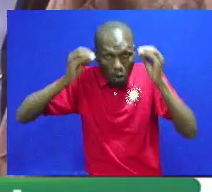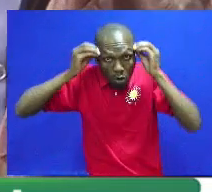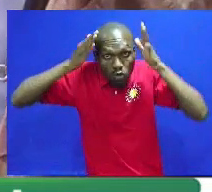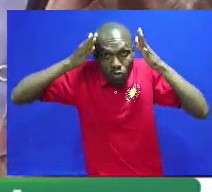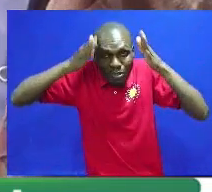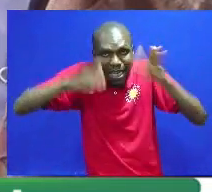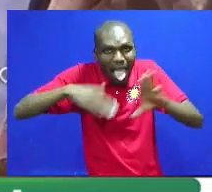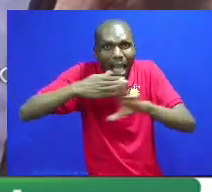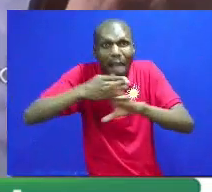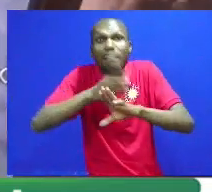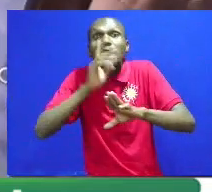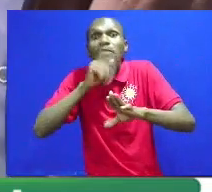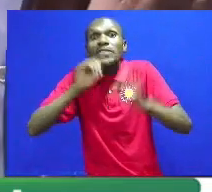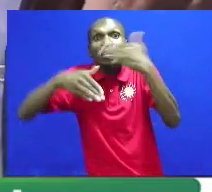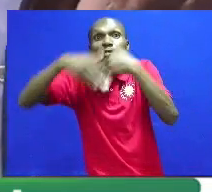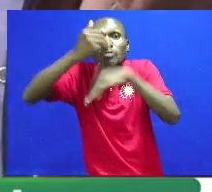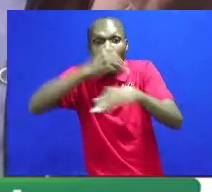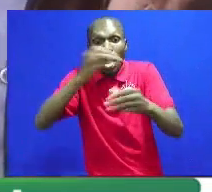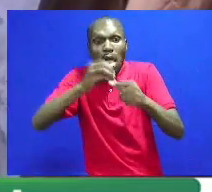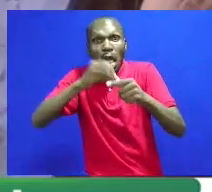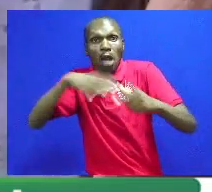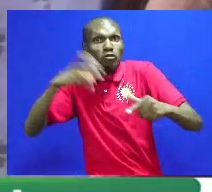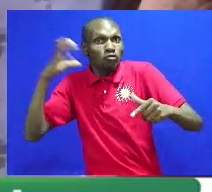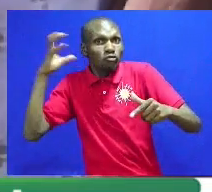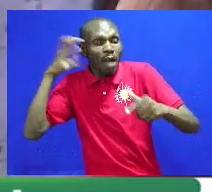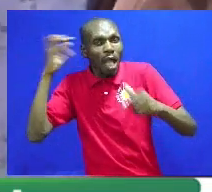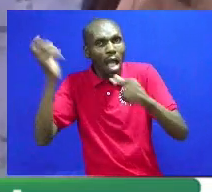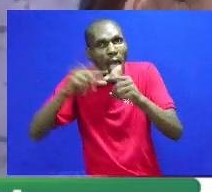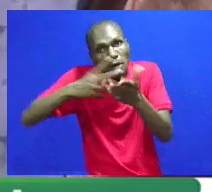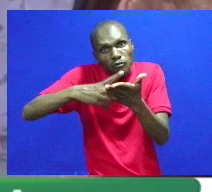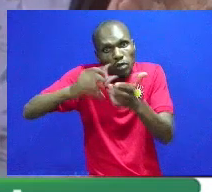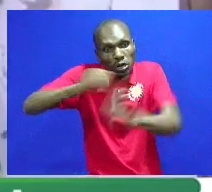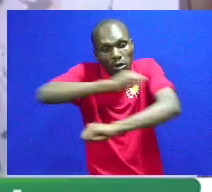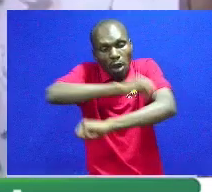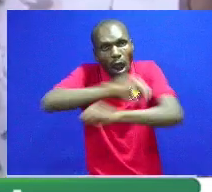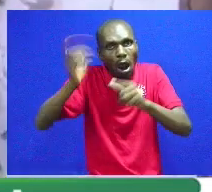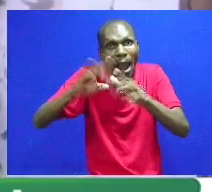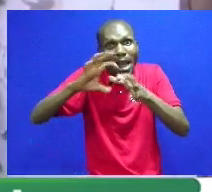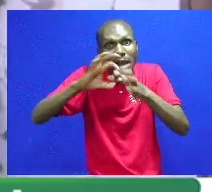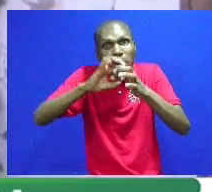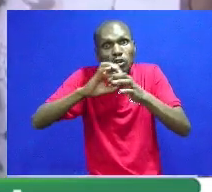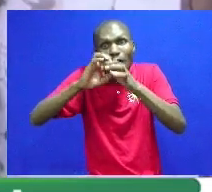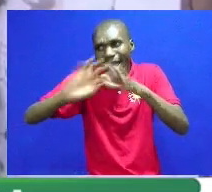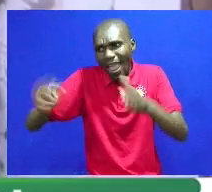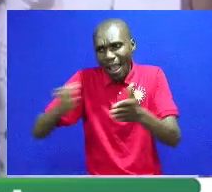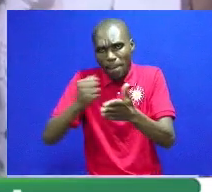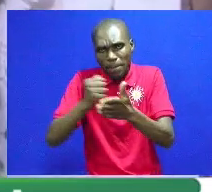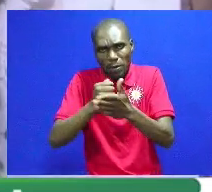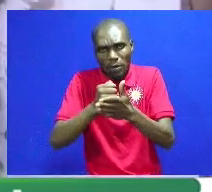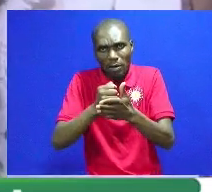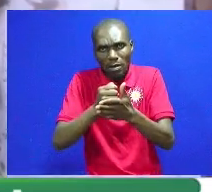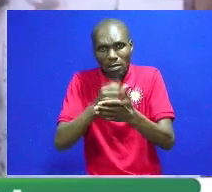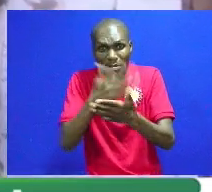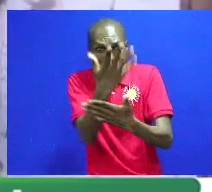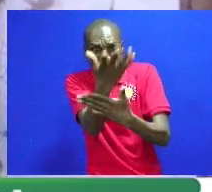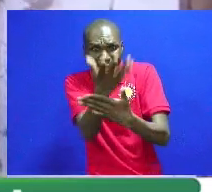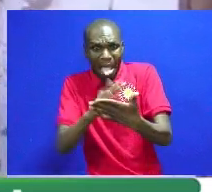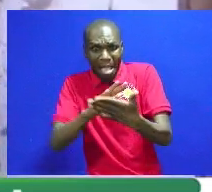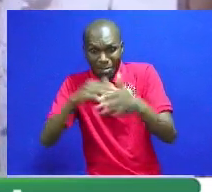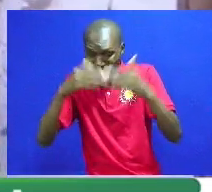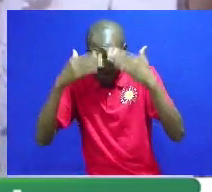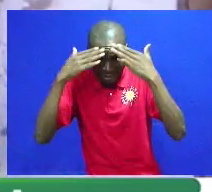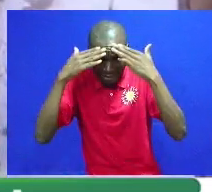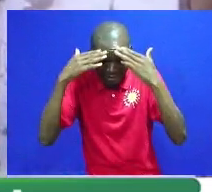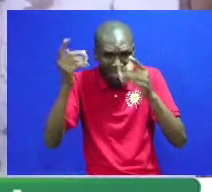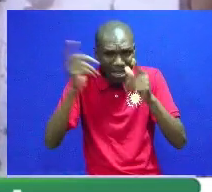bakore chi university was chi college was chi kasi chi wabuli, bali gari chi connection. Ay, to met nyaro wapule 3 months para nyarikan, lakini